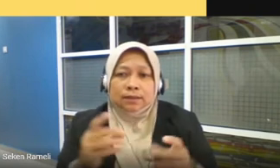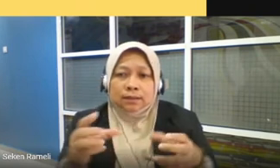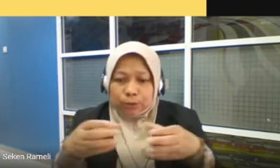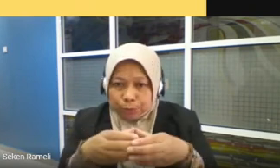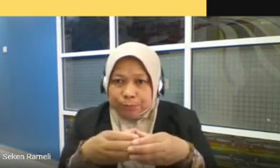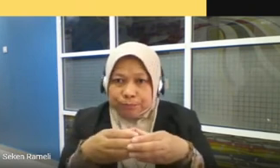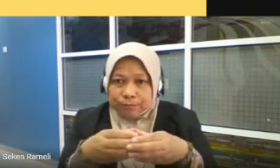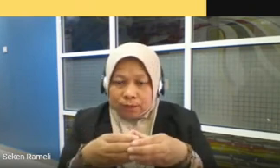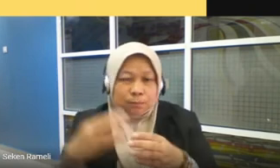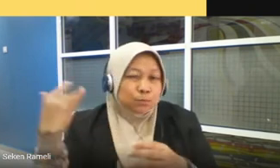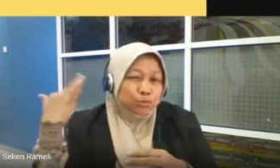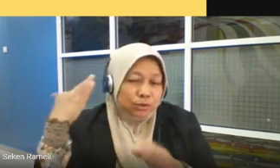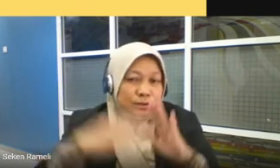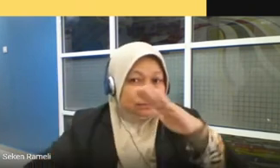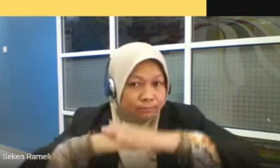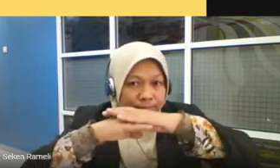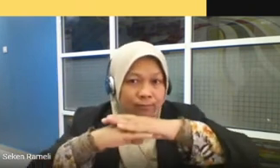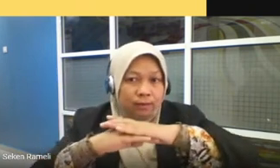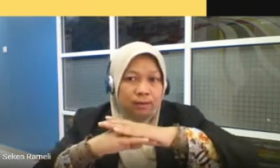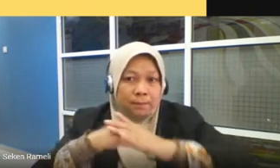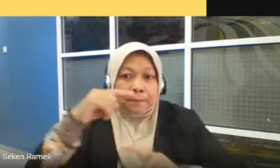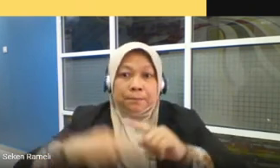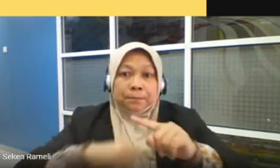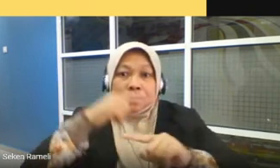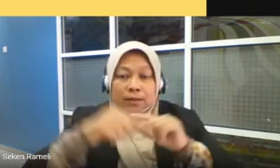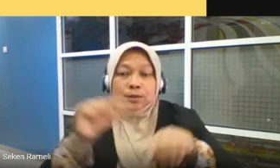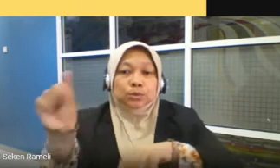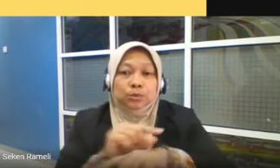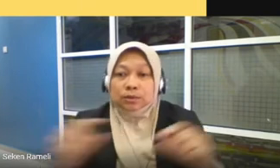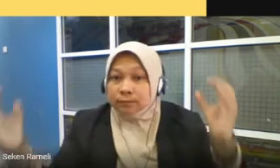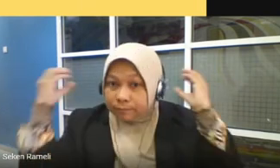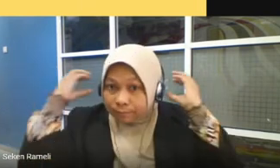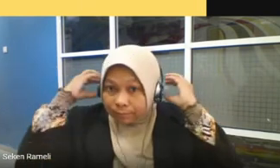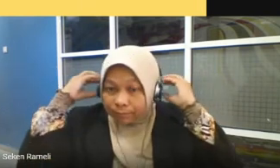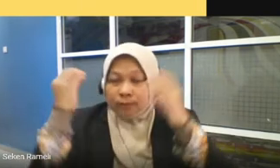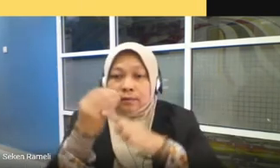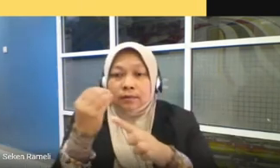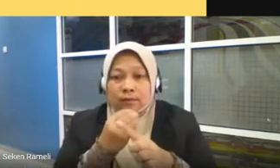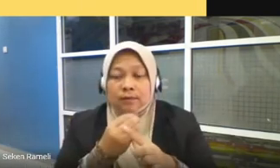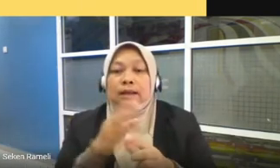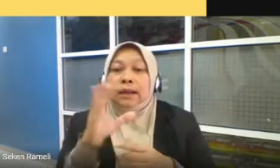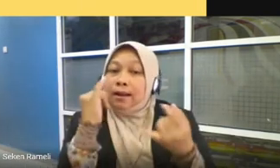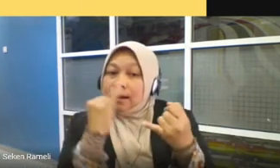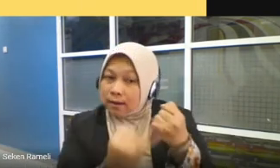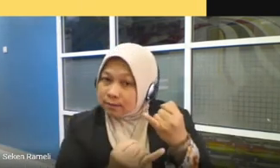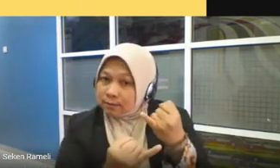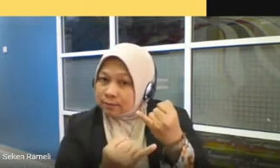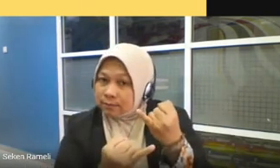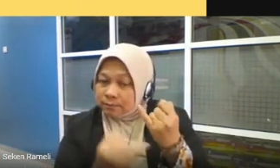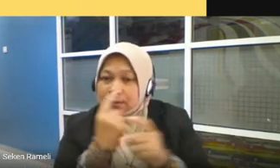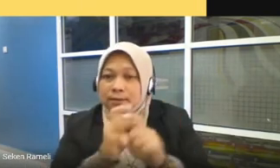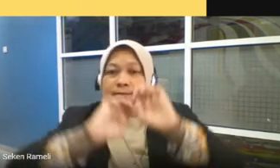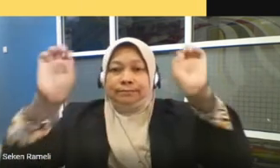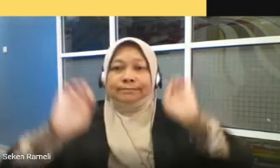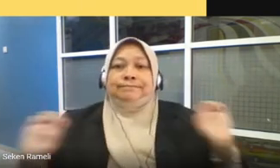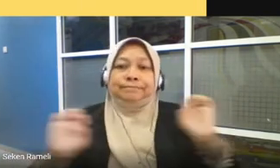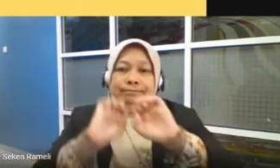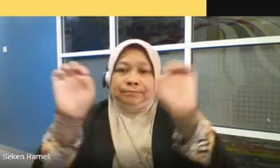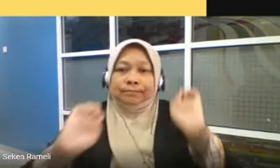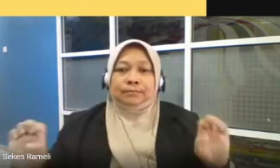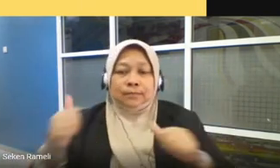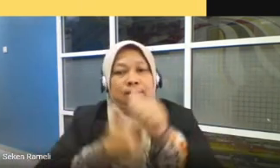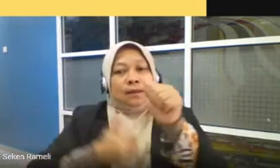kapasiti bunyi maksima, terutamanya apabila anda menggunakan headphone ataupun earphone. Dan yang terakhir sekali, lakukan senaman stretching dari semasa